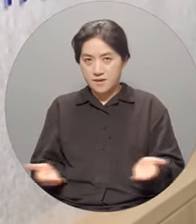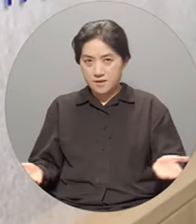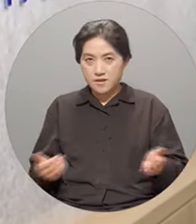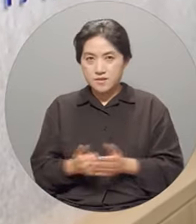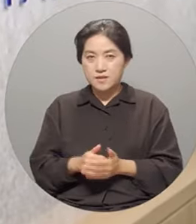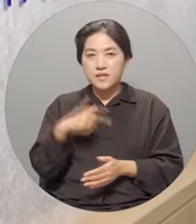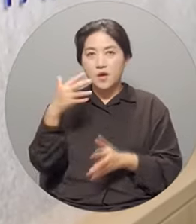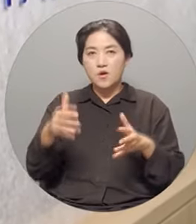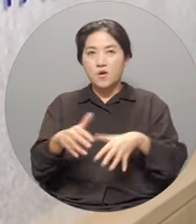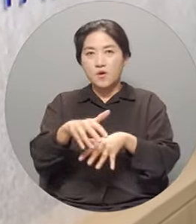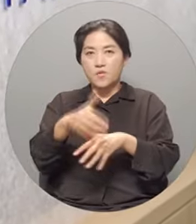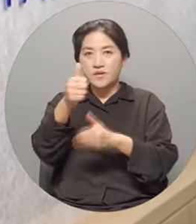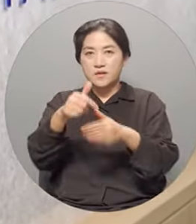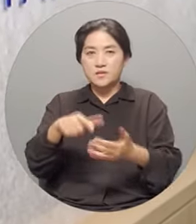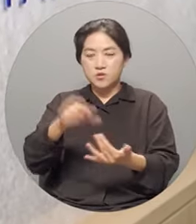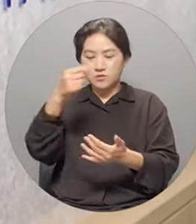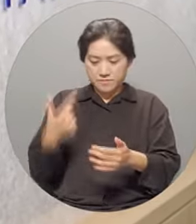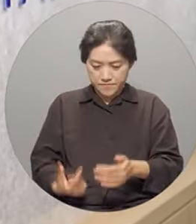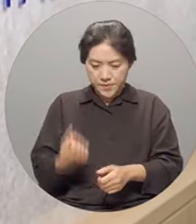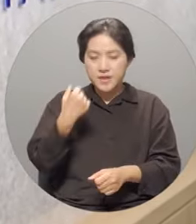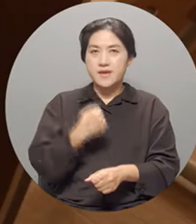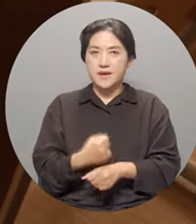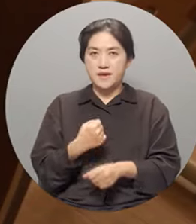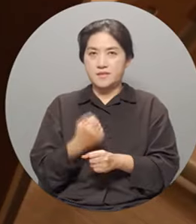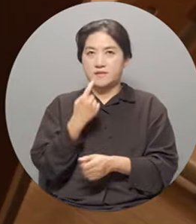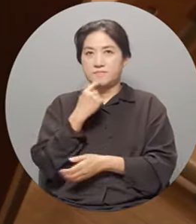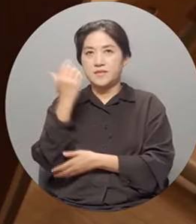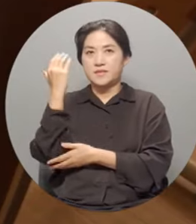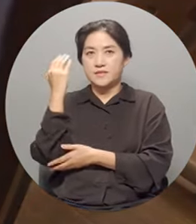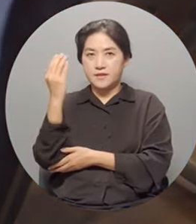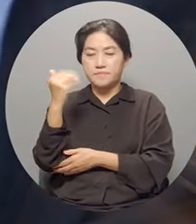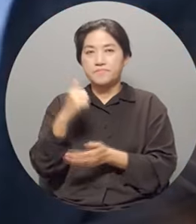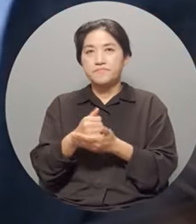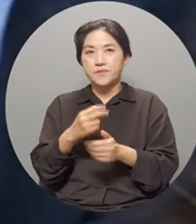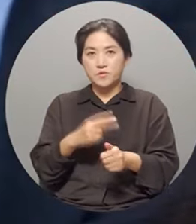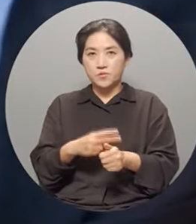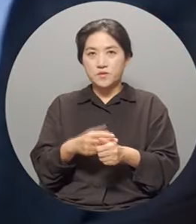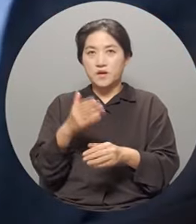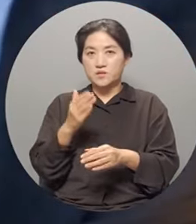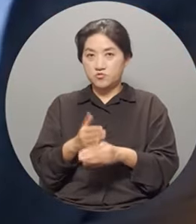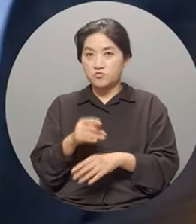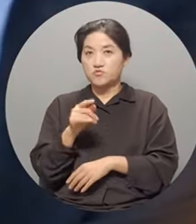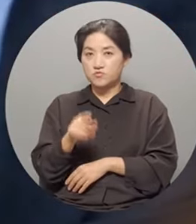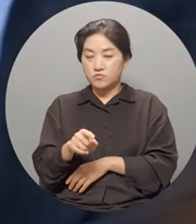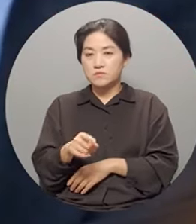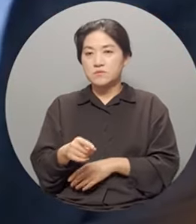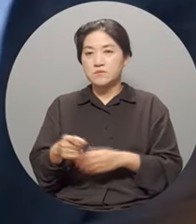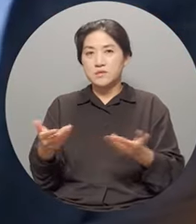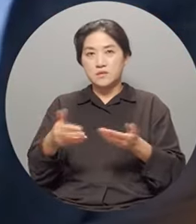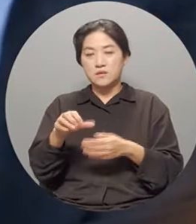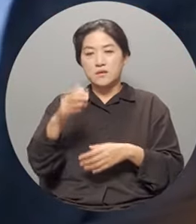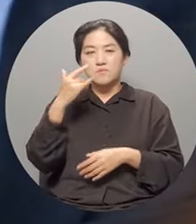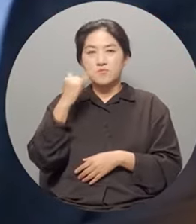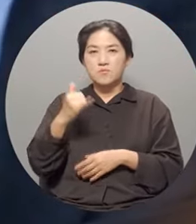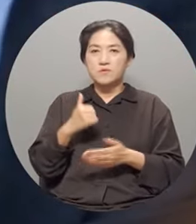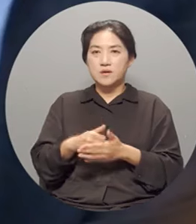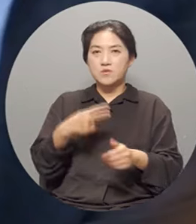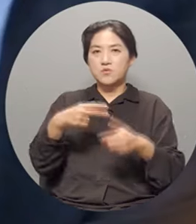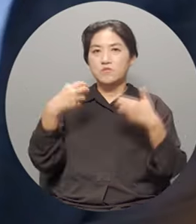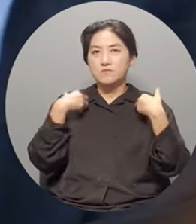차기 회장단 선출을 서두르겠다고 밝혔습니다. 현직 교사인 박 회장의 근무지에서도 학부모들이